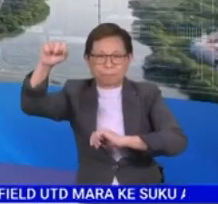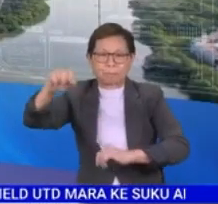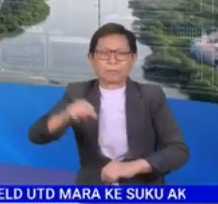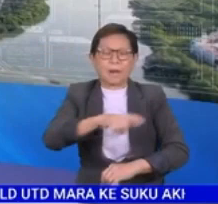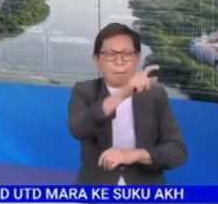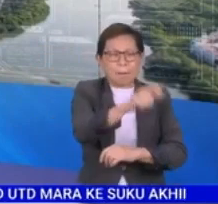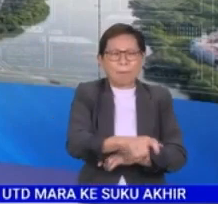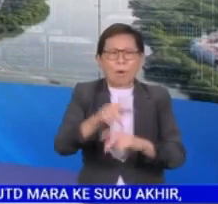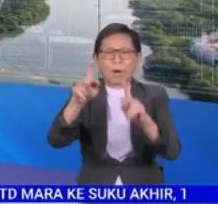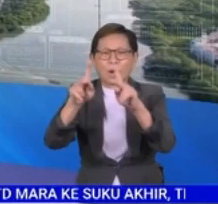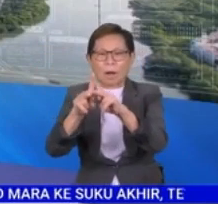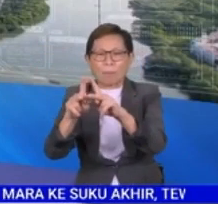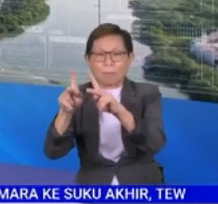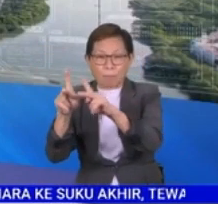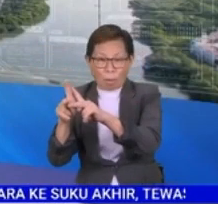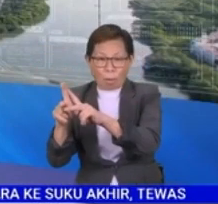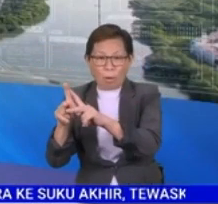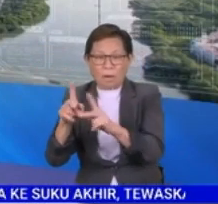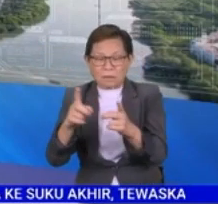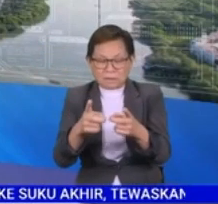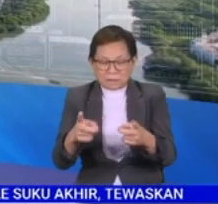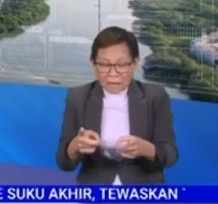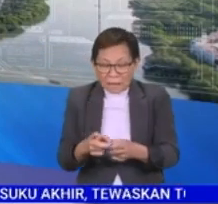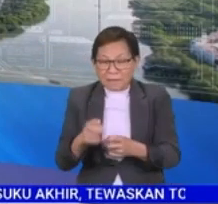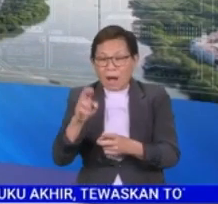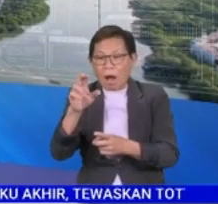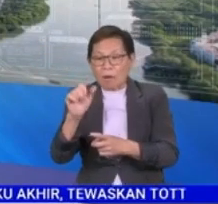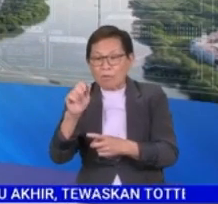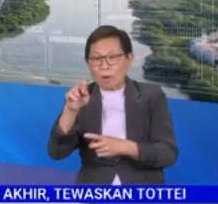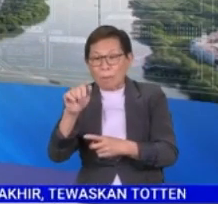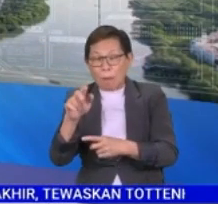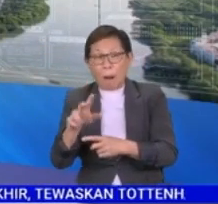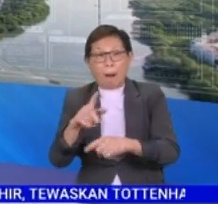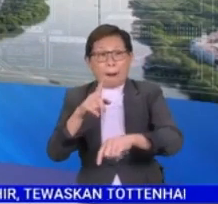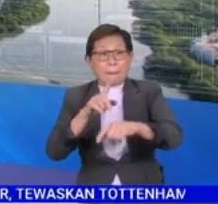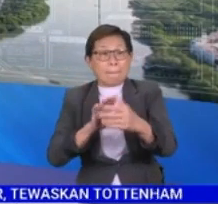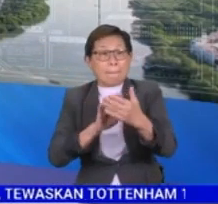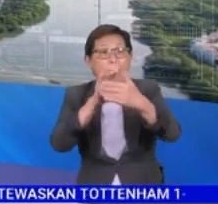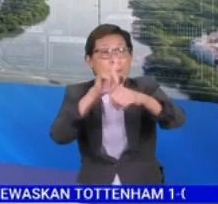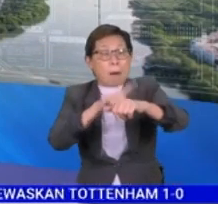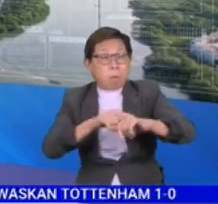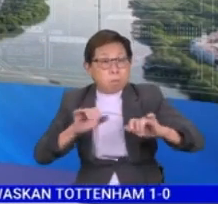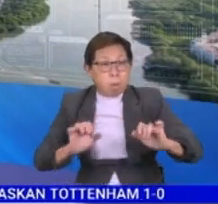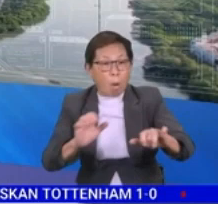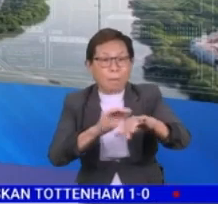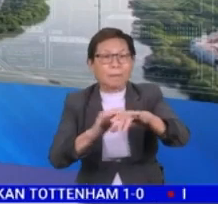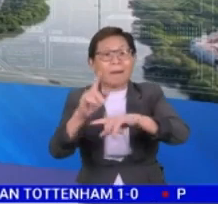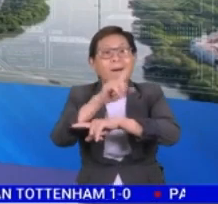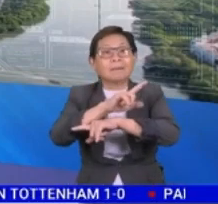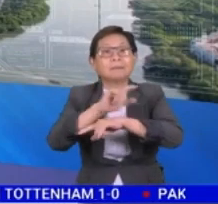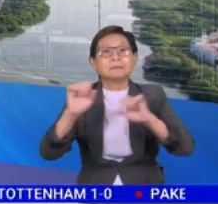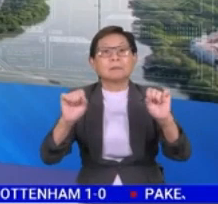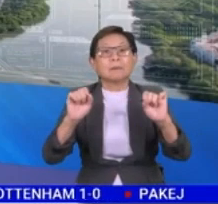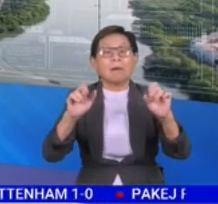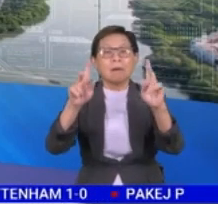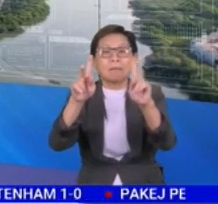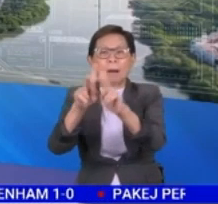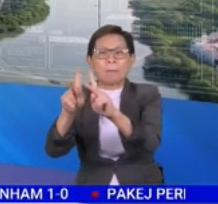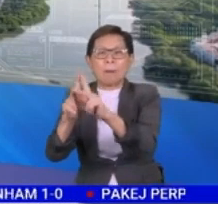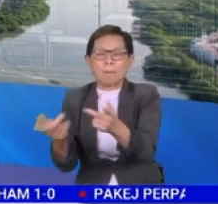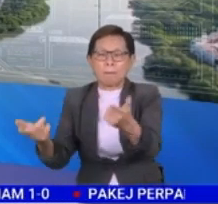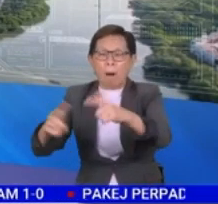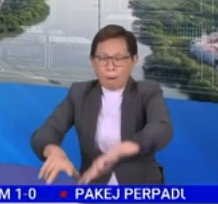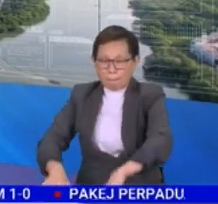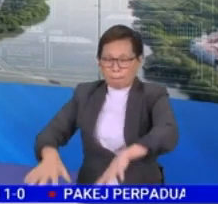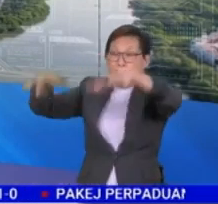penduduk kampung kamborongo di daerah Ranau berdepan dengan detik mencemaskan pada Selasa lepas apabila Kampung mereka